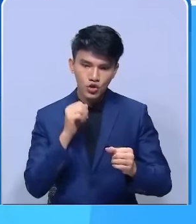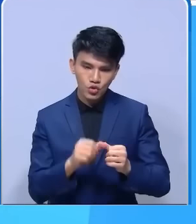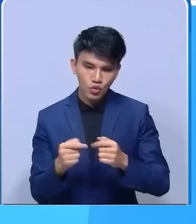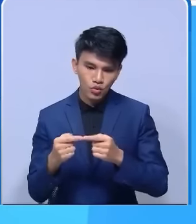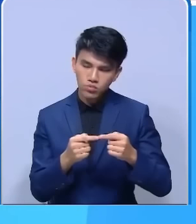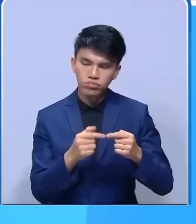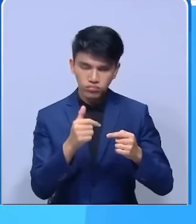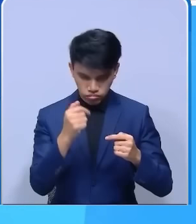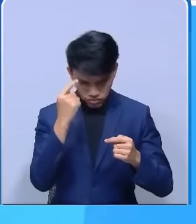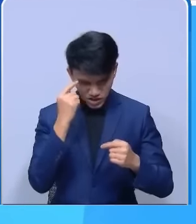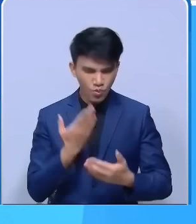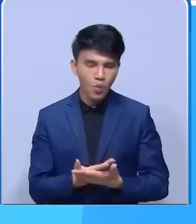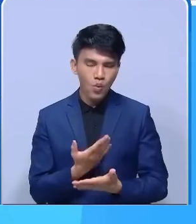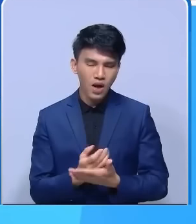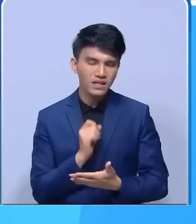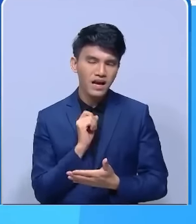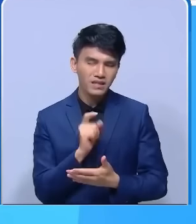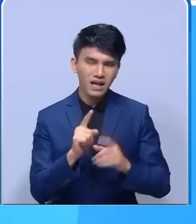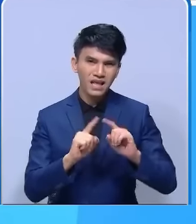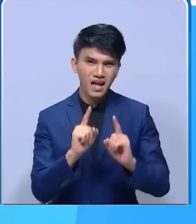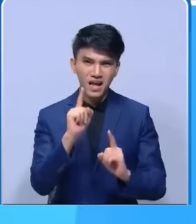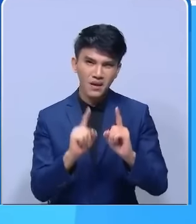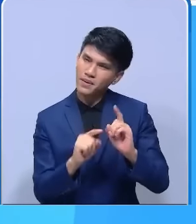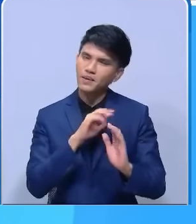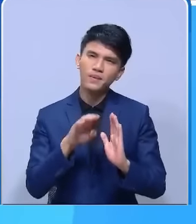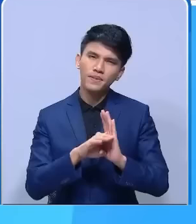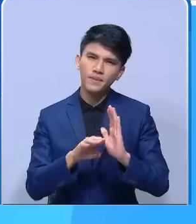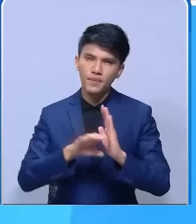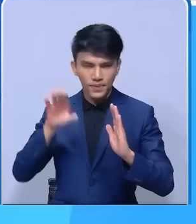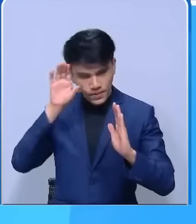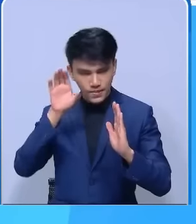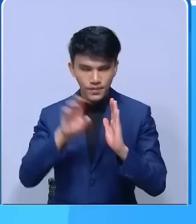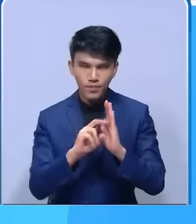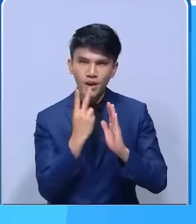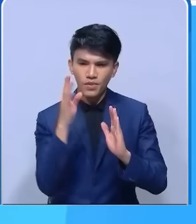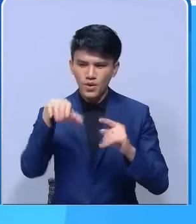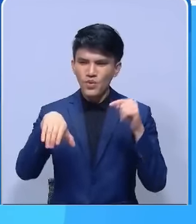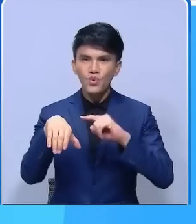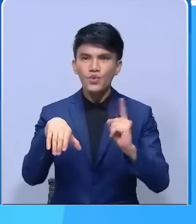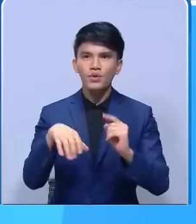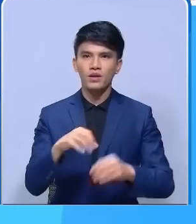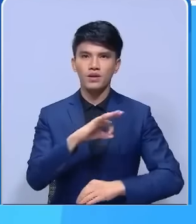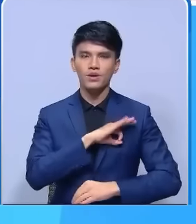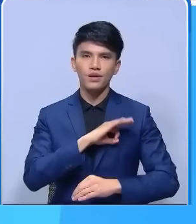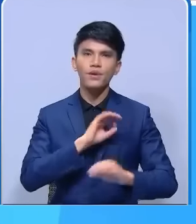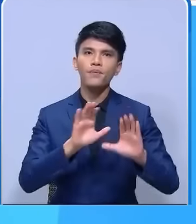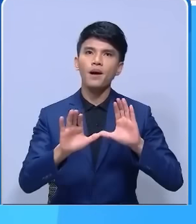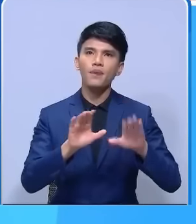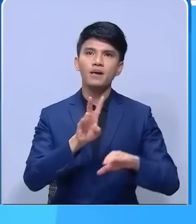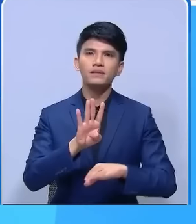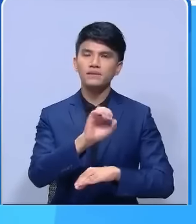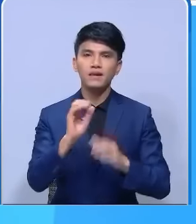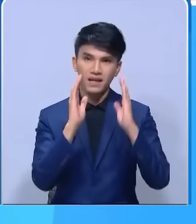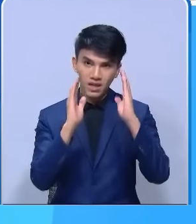ไปได้ก็คงยอมจ่ายแต่การประเมินตามข้อมูลที่ปรากฏออกมาว่าบริษัทนี้เนี่ยมีสมาชิกประมาณ 400,000